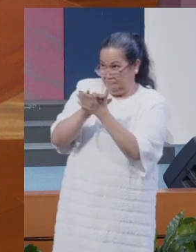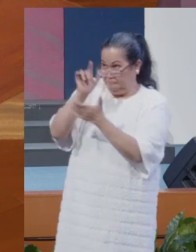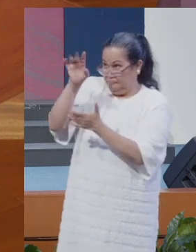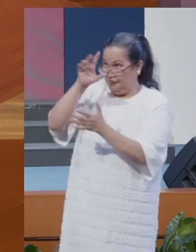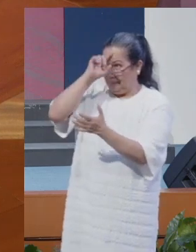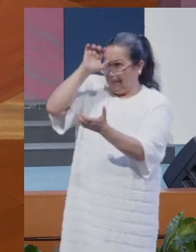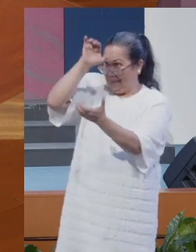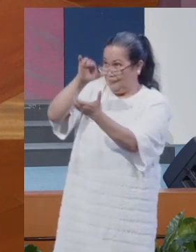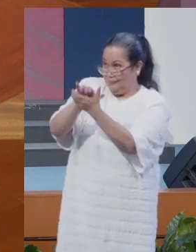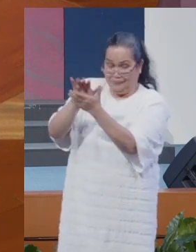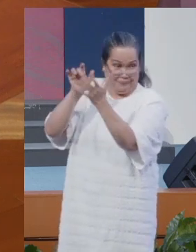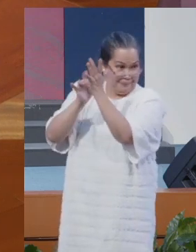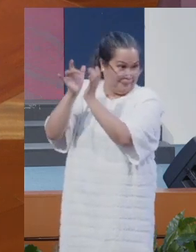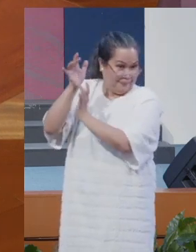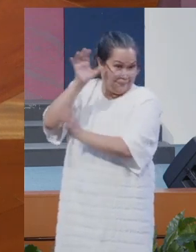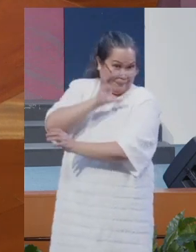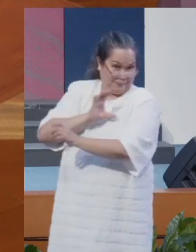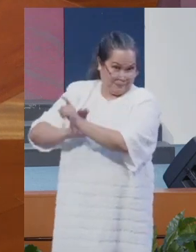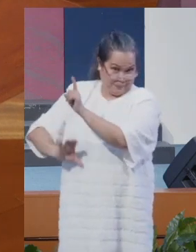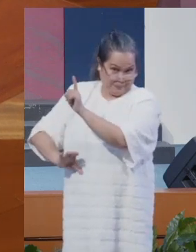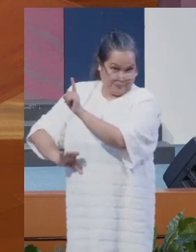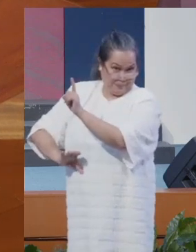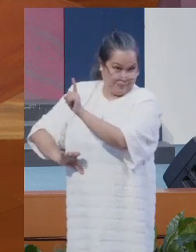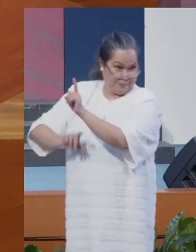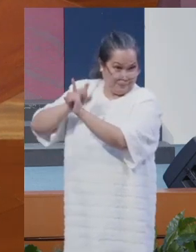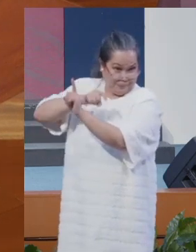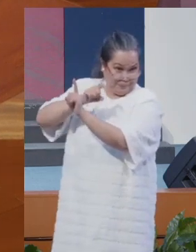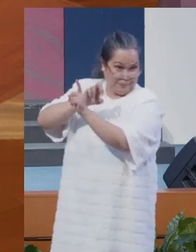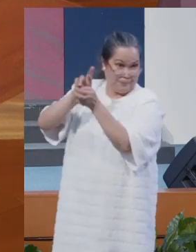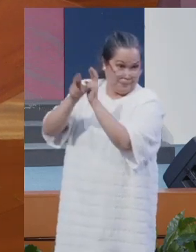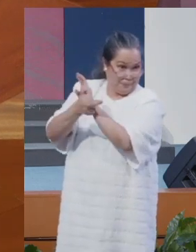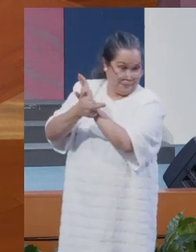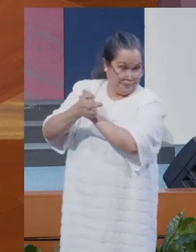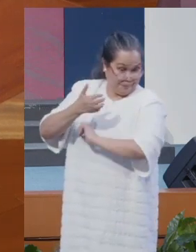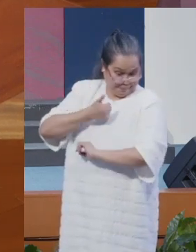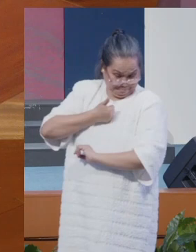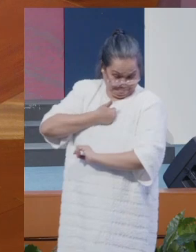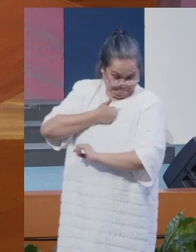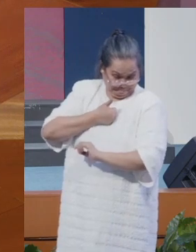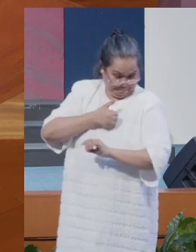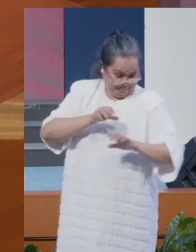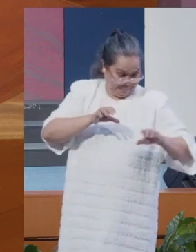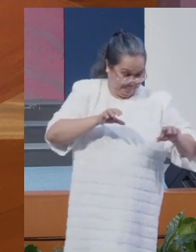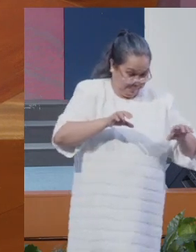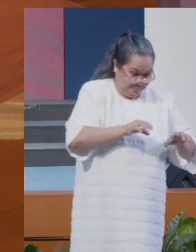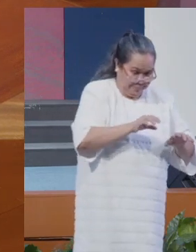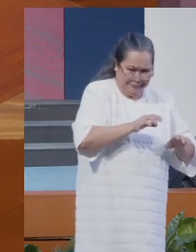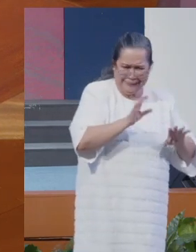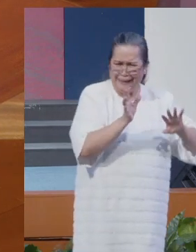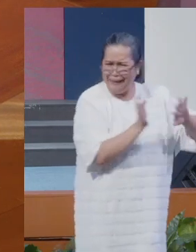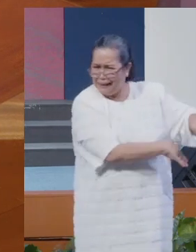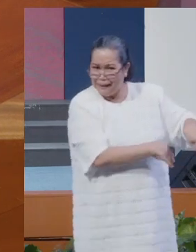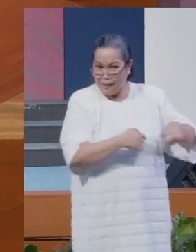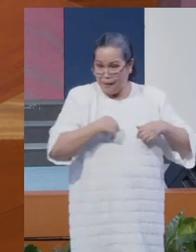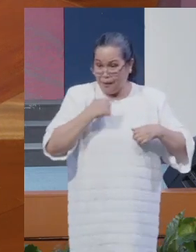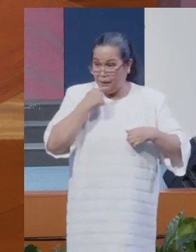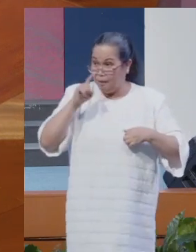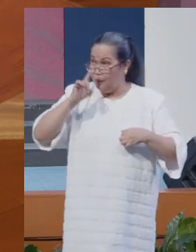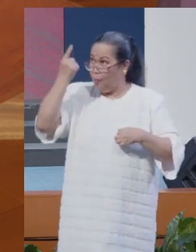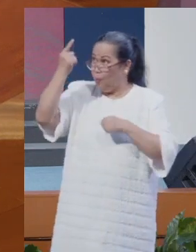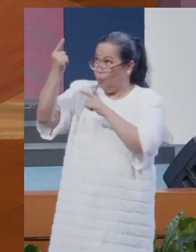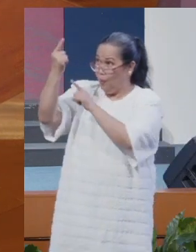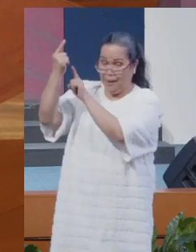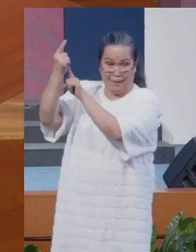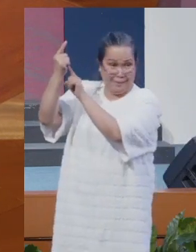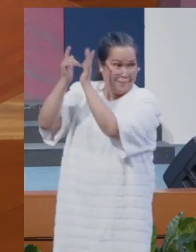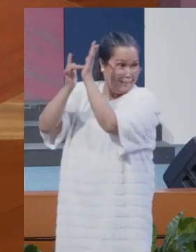maniwala kay Jesus. Kailangan natin mag-repent sa ating sariling paggawa, para makarating sa langit at umasa lang sa